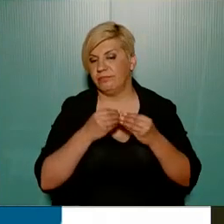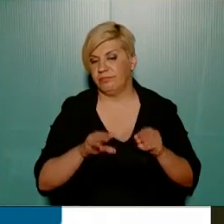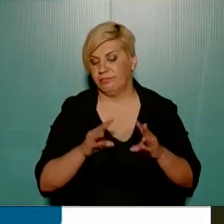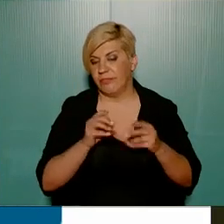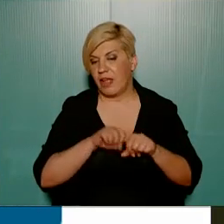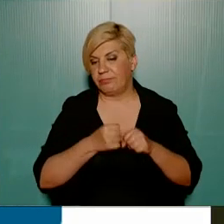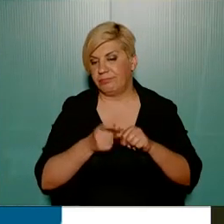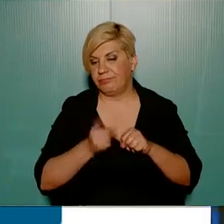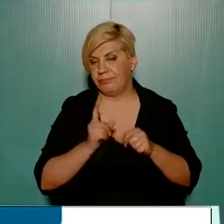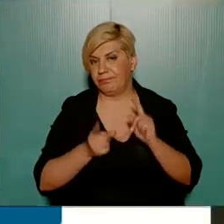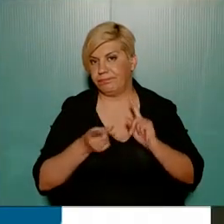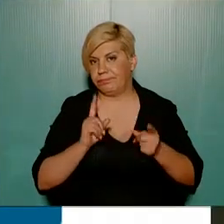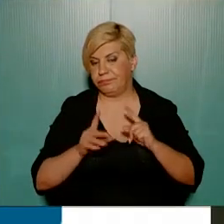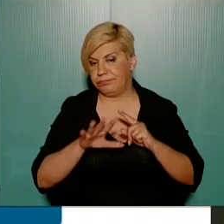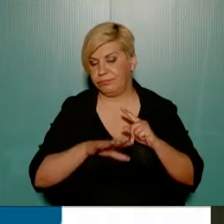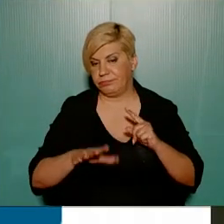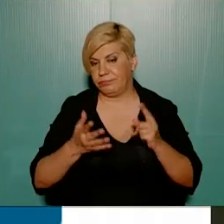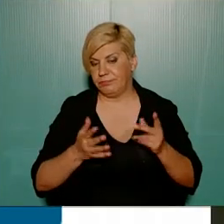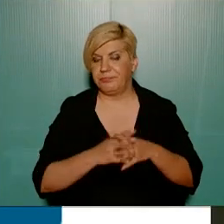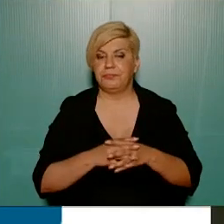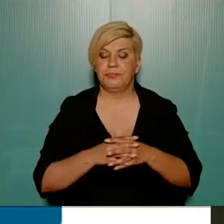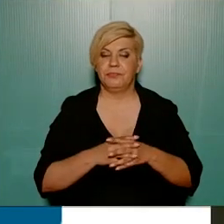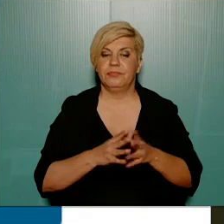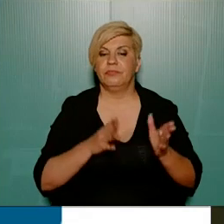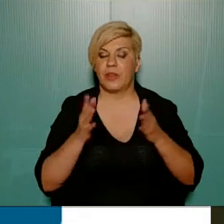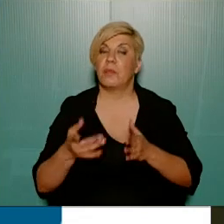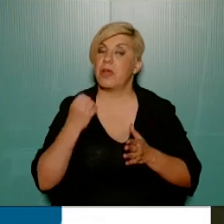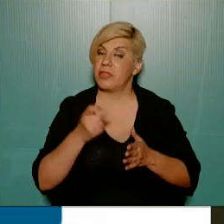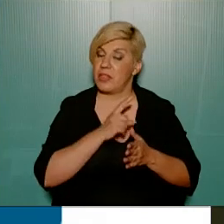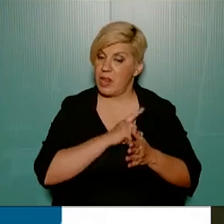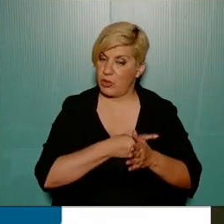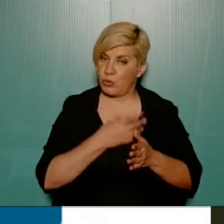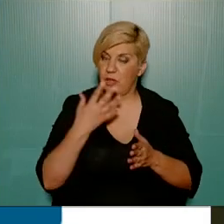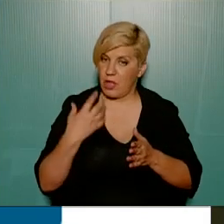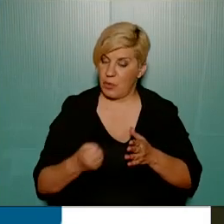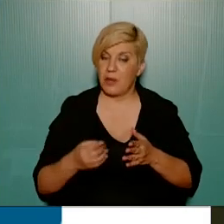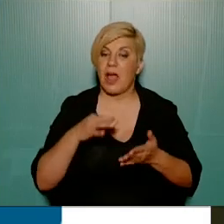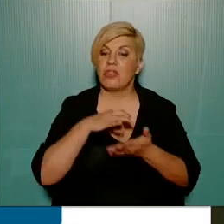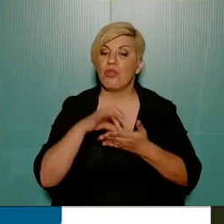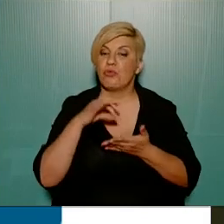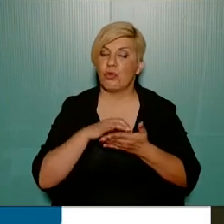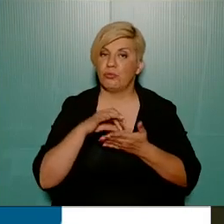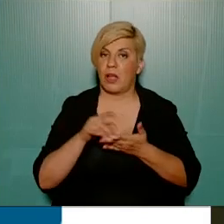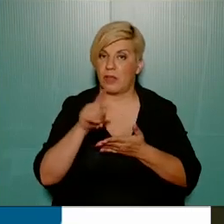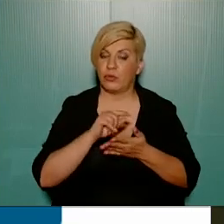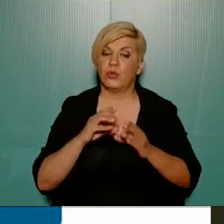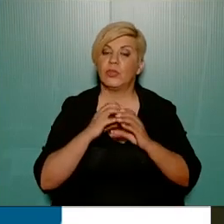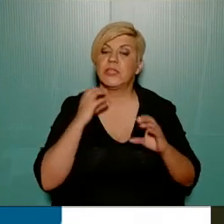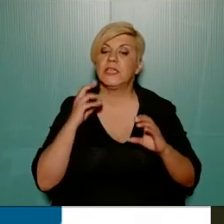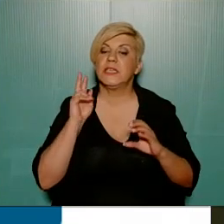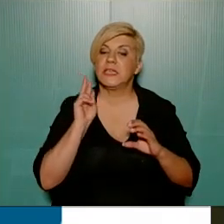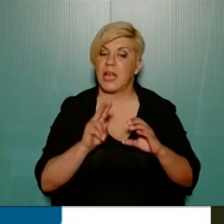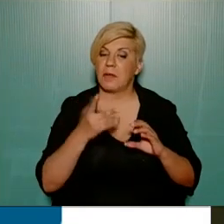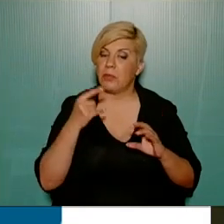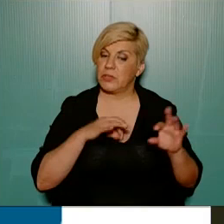εκτεθειμένο στην καταστροφή. Έχουμε τη δυνατότητα να αποκαταστήσουμε αυτό το τραμ, γιατί έχουμε και